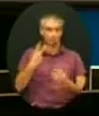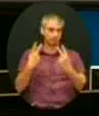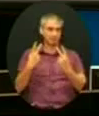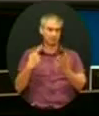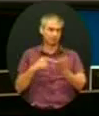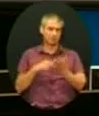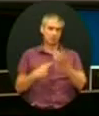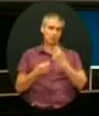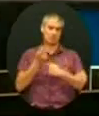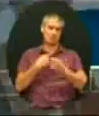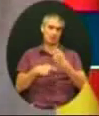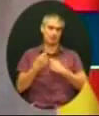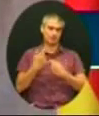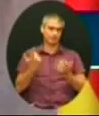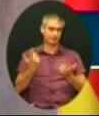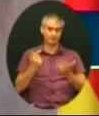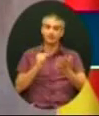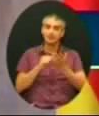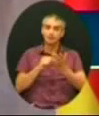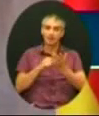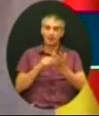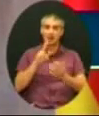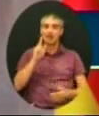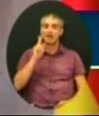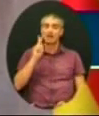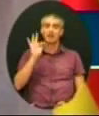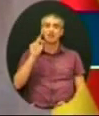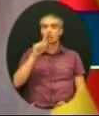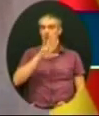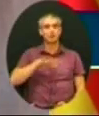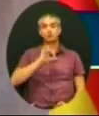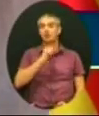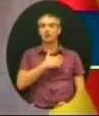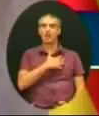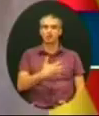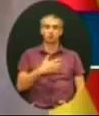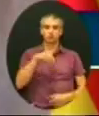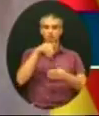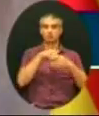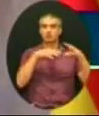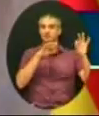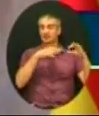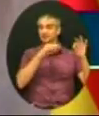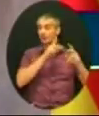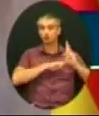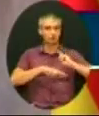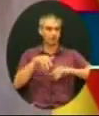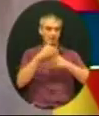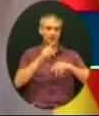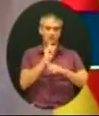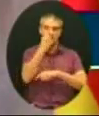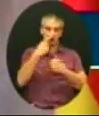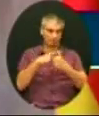מניעים כלכליים. משום שקטלוניה זה אחד המחוזות העשירים בספרד, ספרד שסובלת מאבטלה